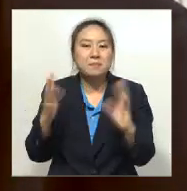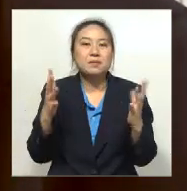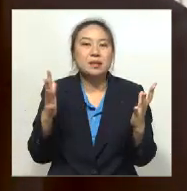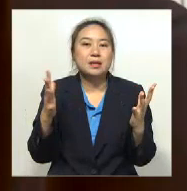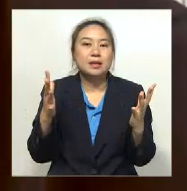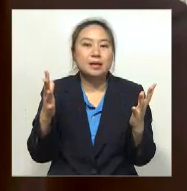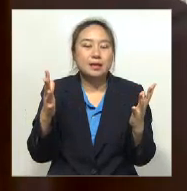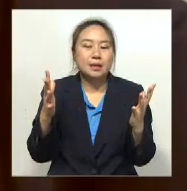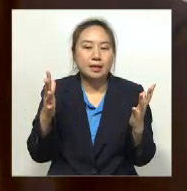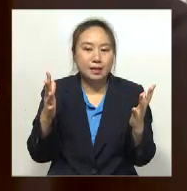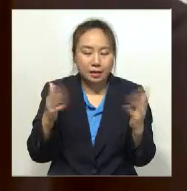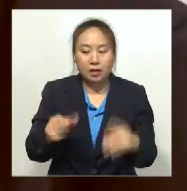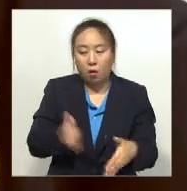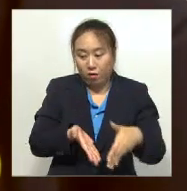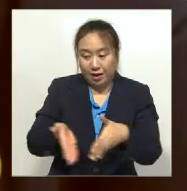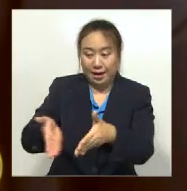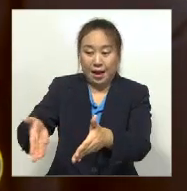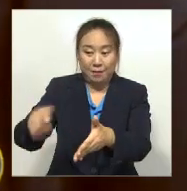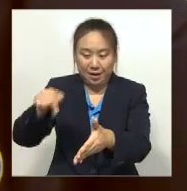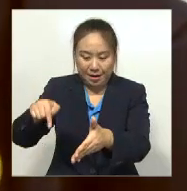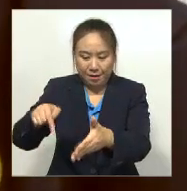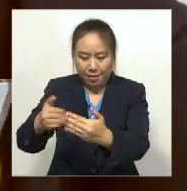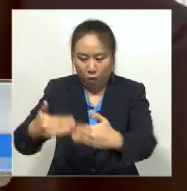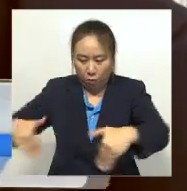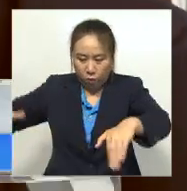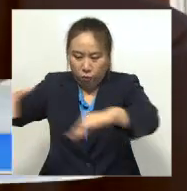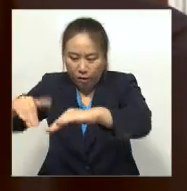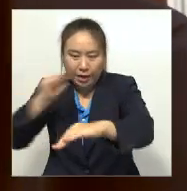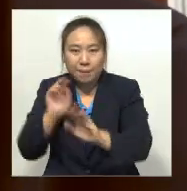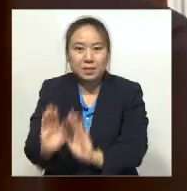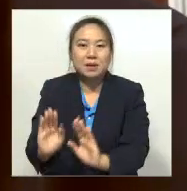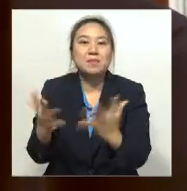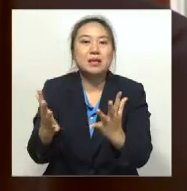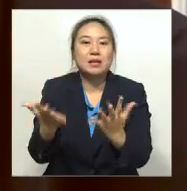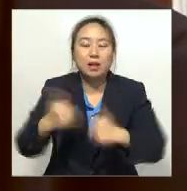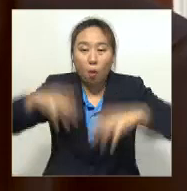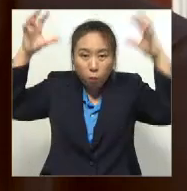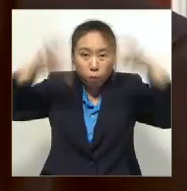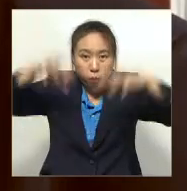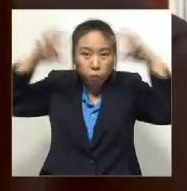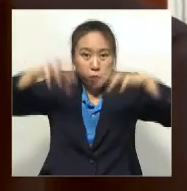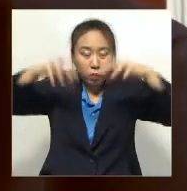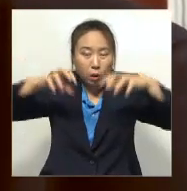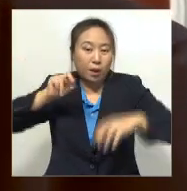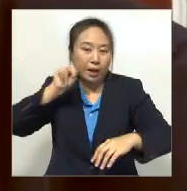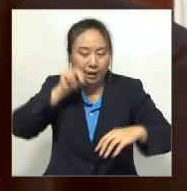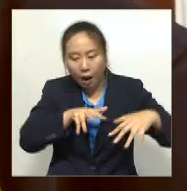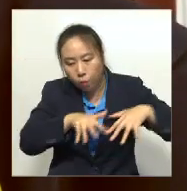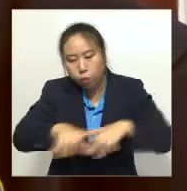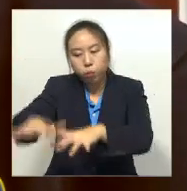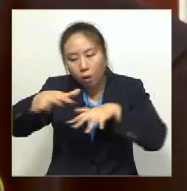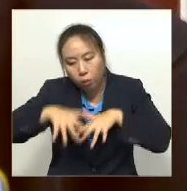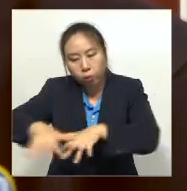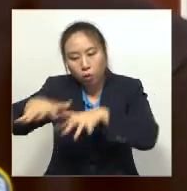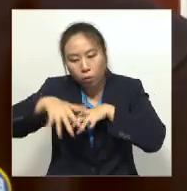ยตัวหลักของลำน้ำยางไม่มีนะฮะเพราะฉะนั้นเนี่ยเวลาฝนตกมาน้ำจะหลากลงในพื้นที่ด้านล่